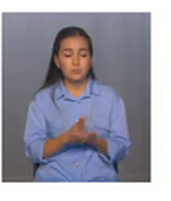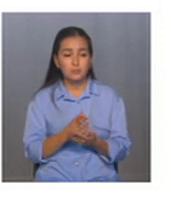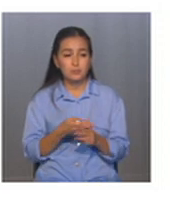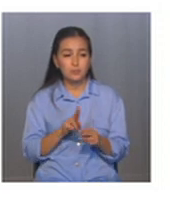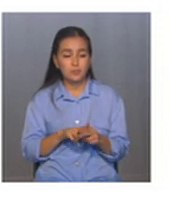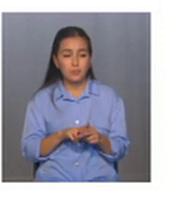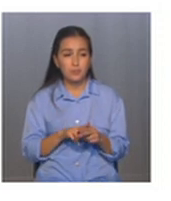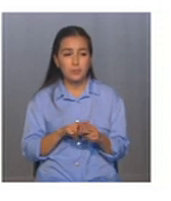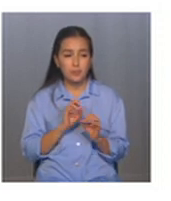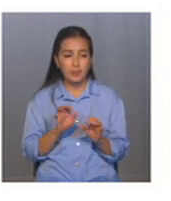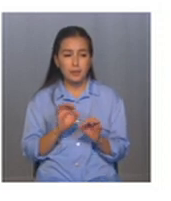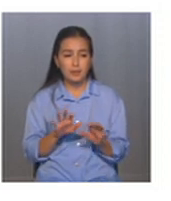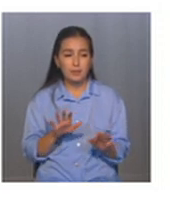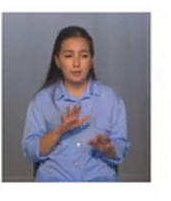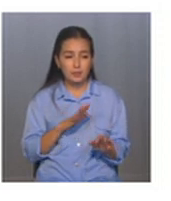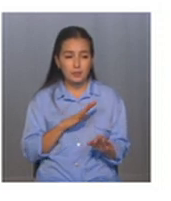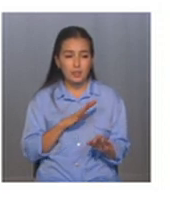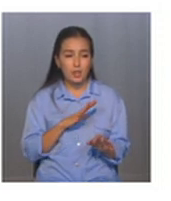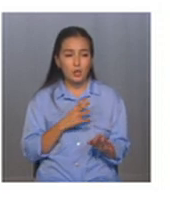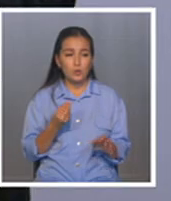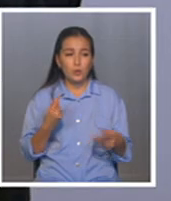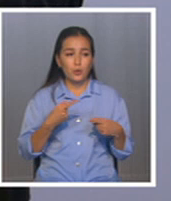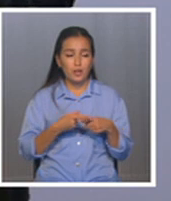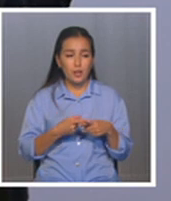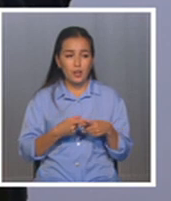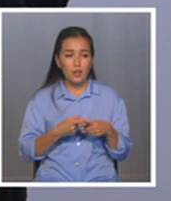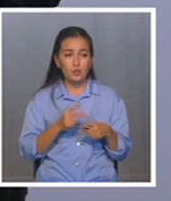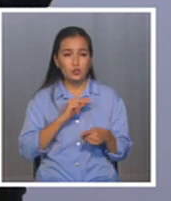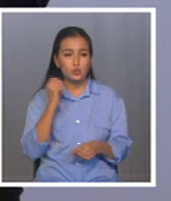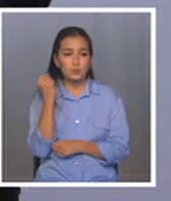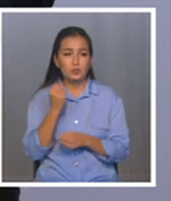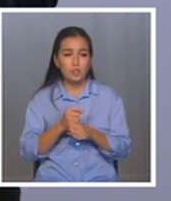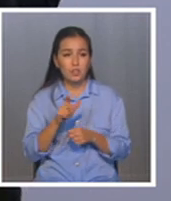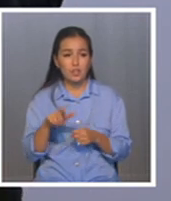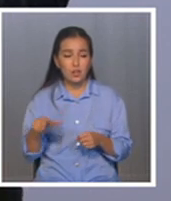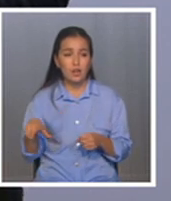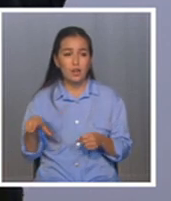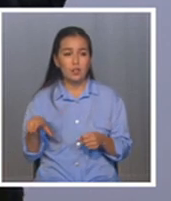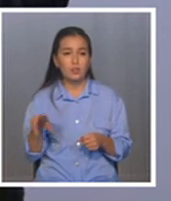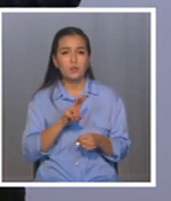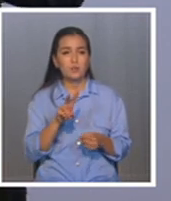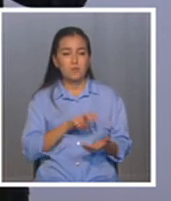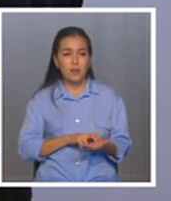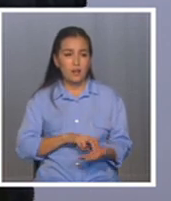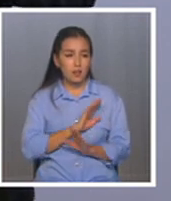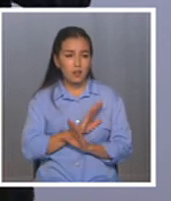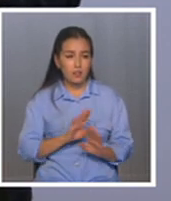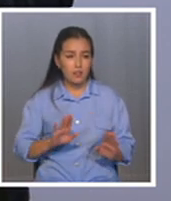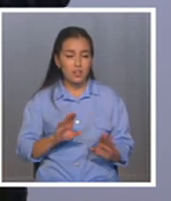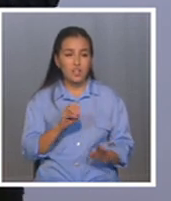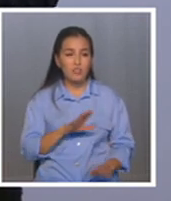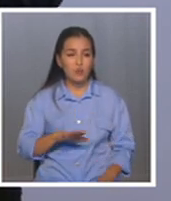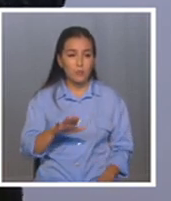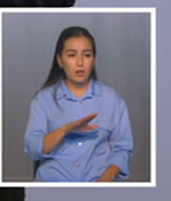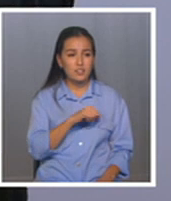болады. Сонымен қоса жұмысшылар табы ешкімнен де қорықпайтындығын және Еуропадағы